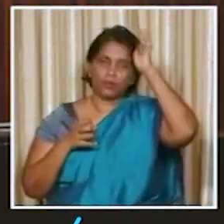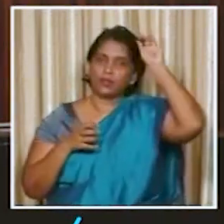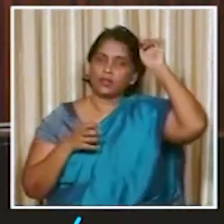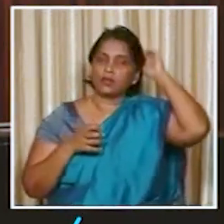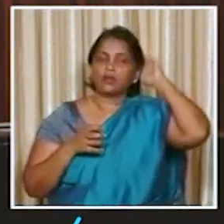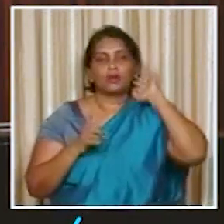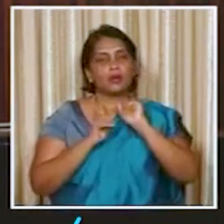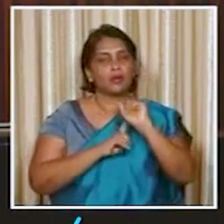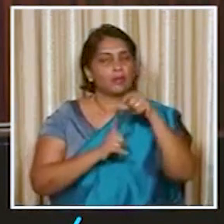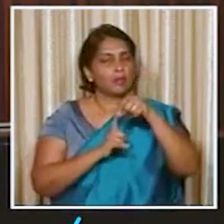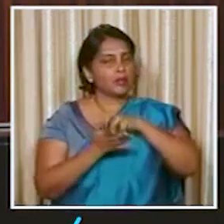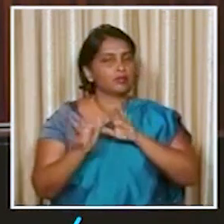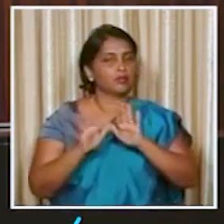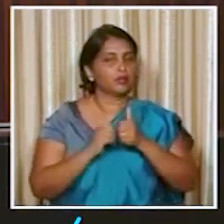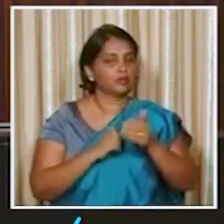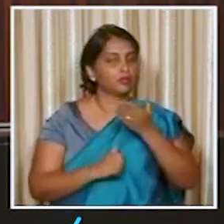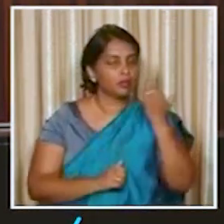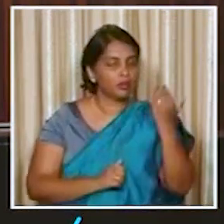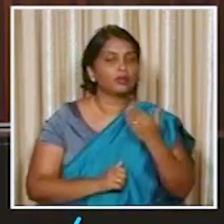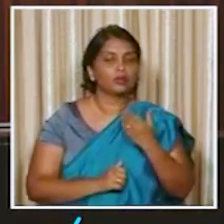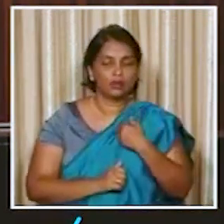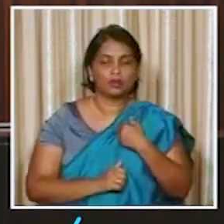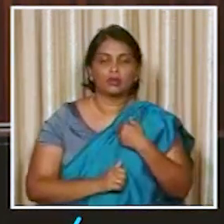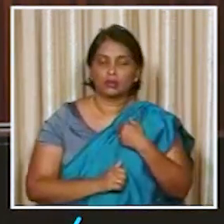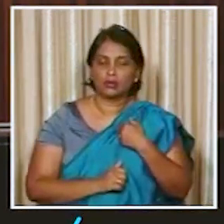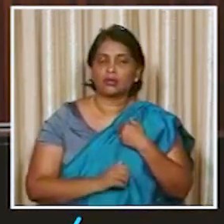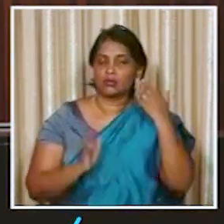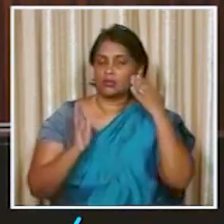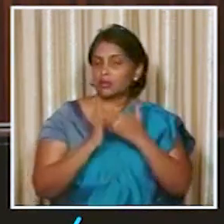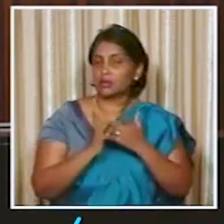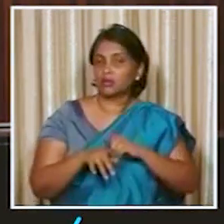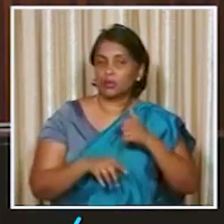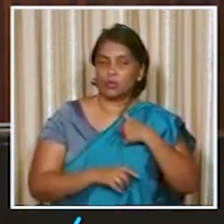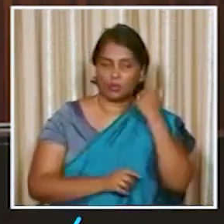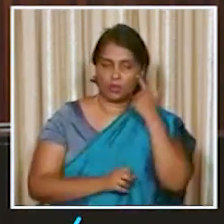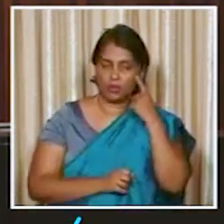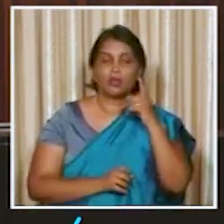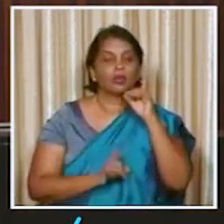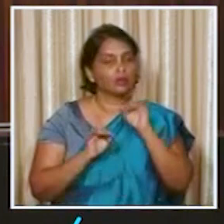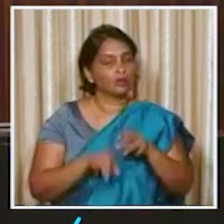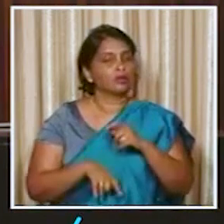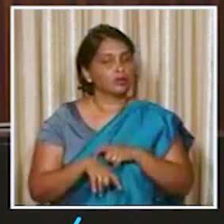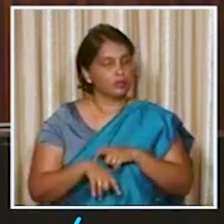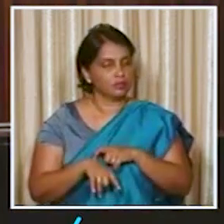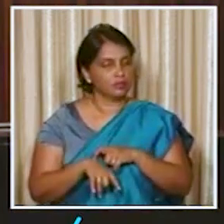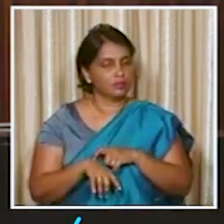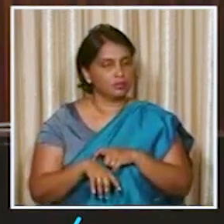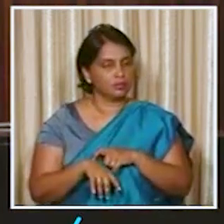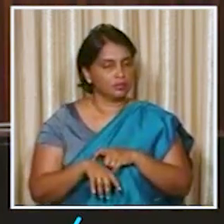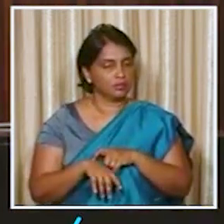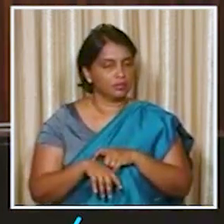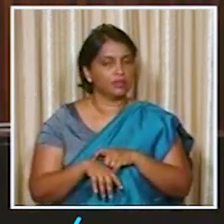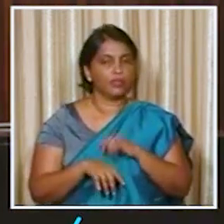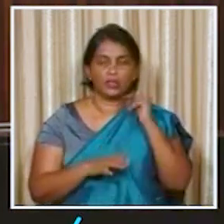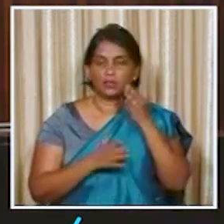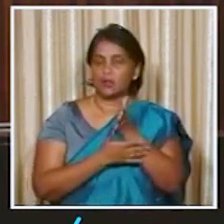පාලනය අතර ගන්නා තැනට රටපත් විය හැකියි මම හැකි අවදානම හොඳින් දැන සිටියා. ඒ අවස්ථාවේ